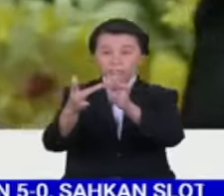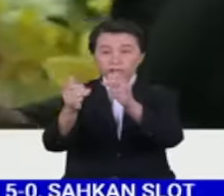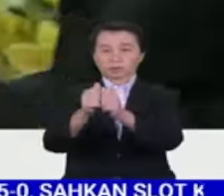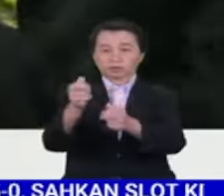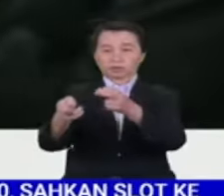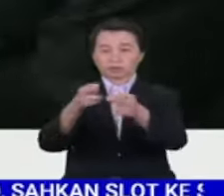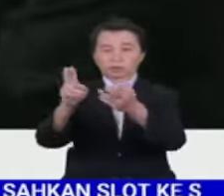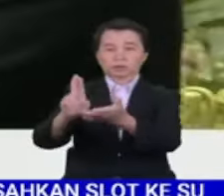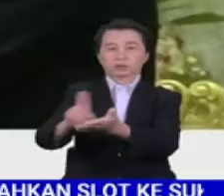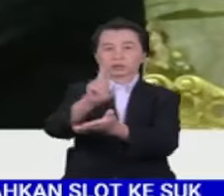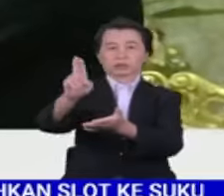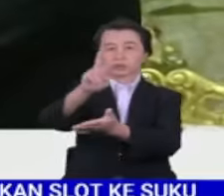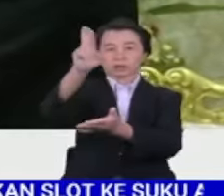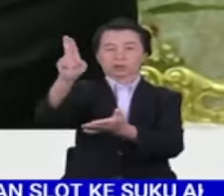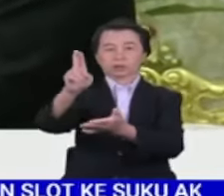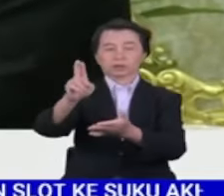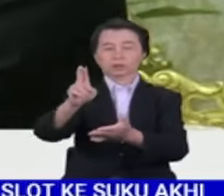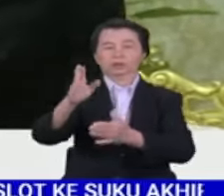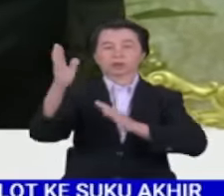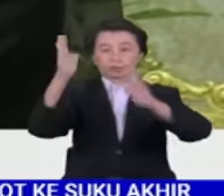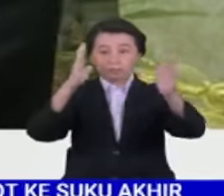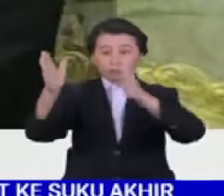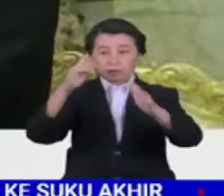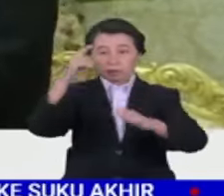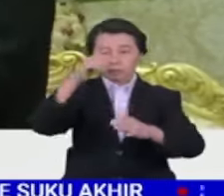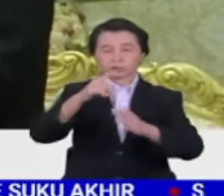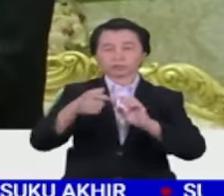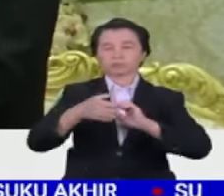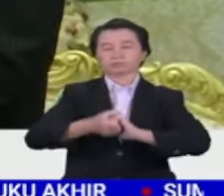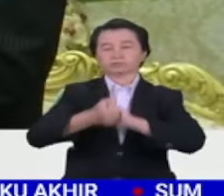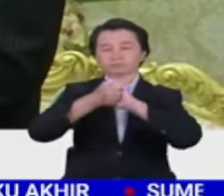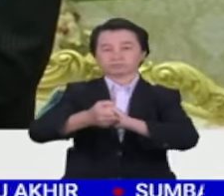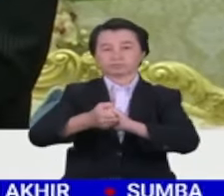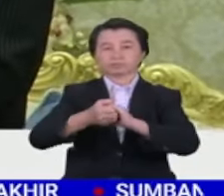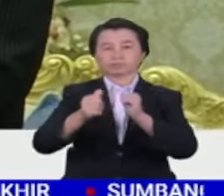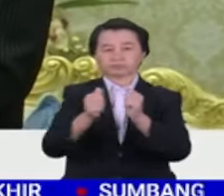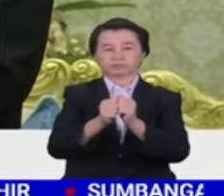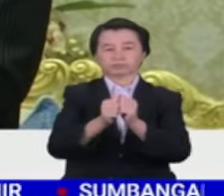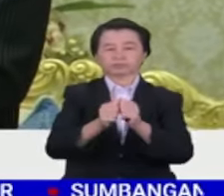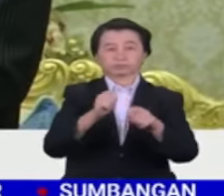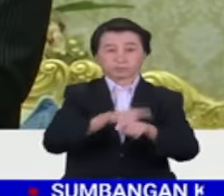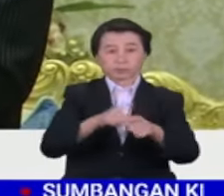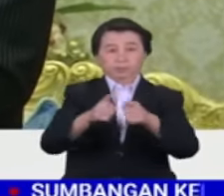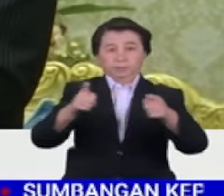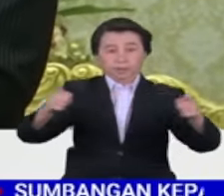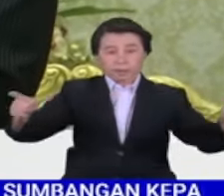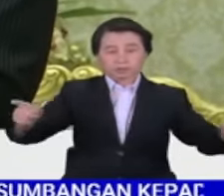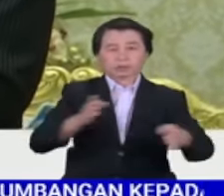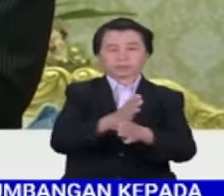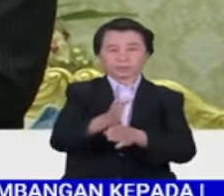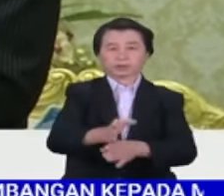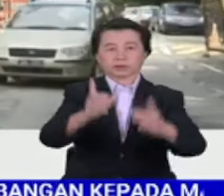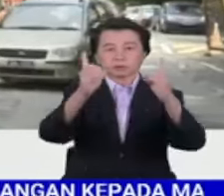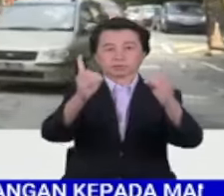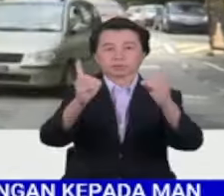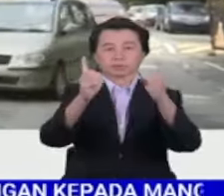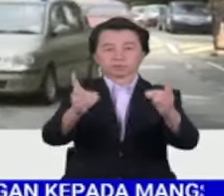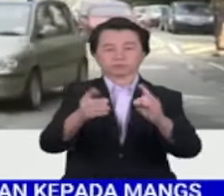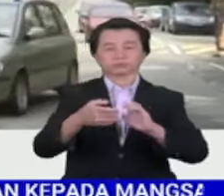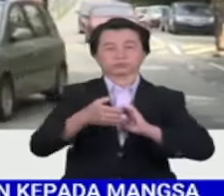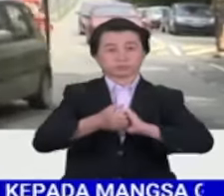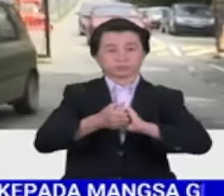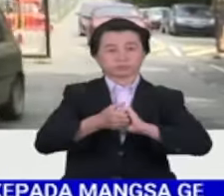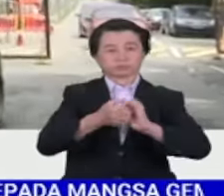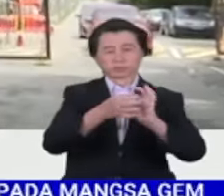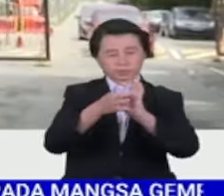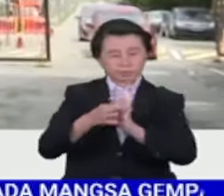pengurusan University tempatan di Malaysia untuk menjalin kerjasama jangka panjang dalam bidang pendidikan kerjasama